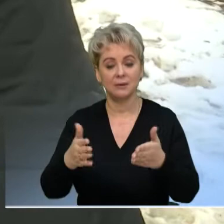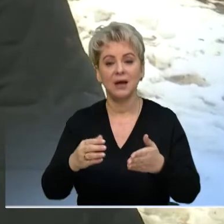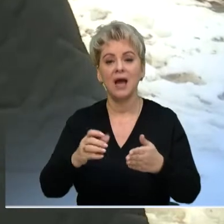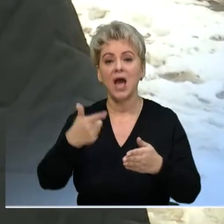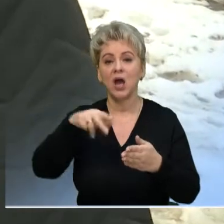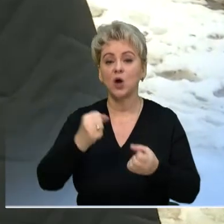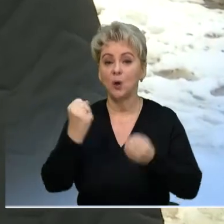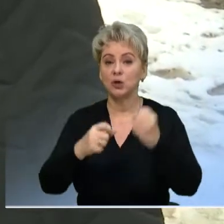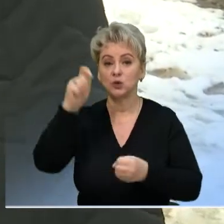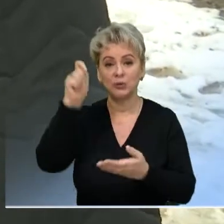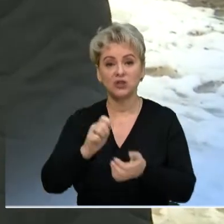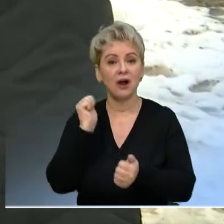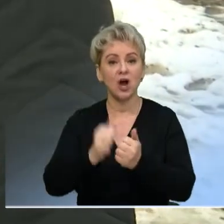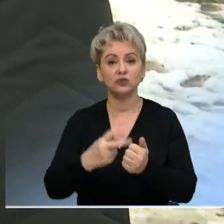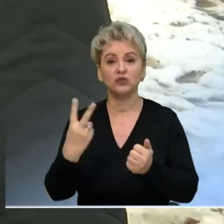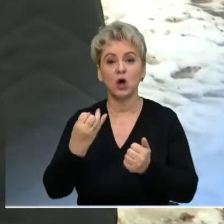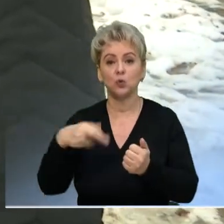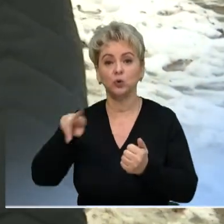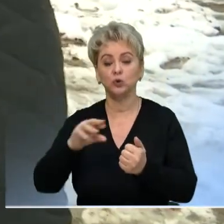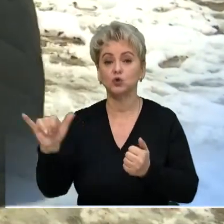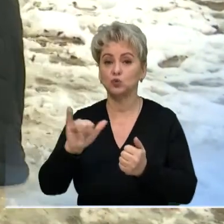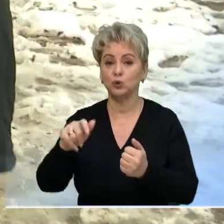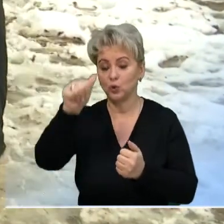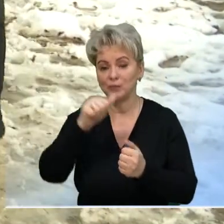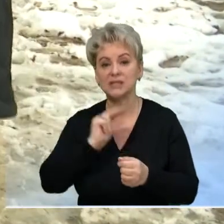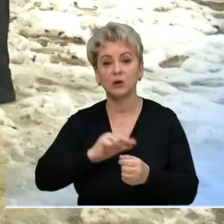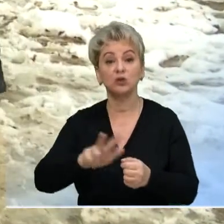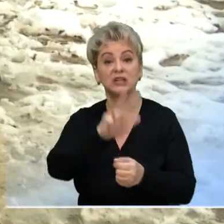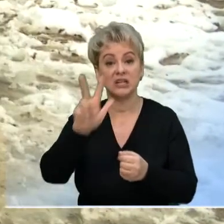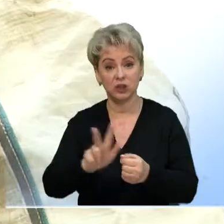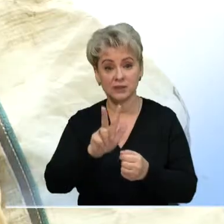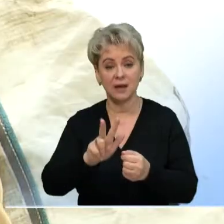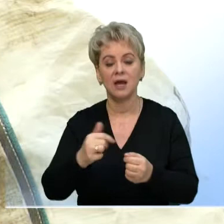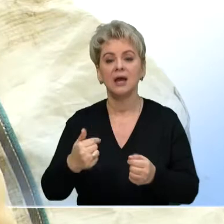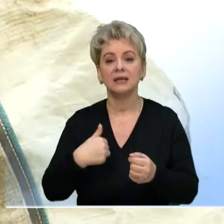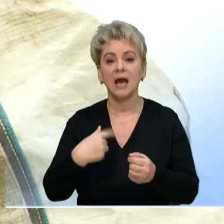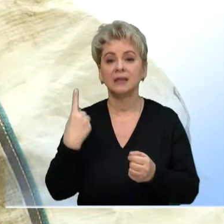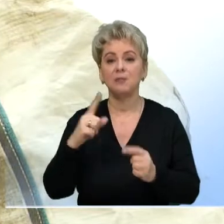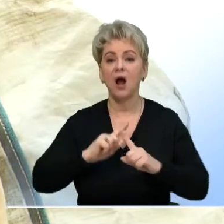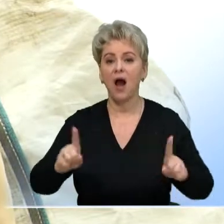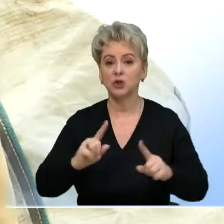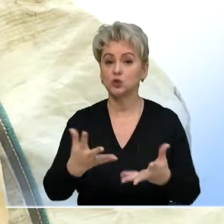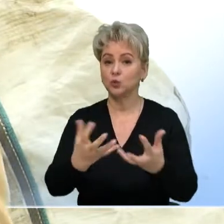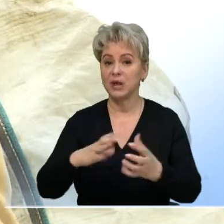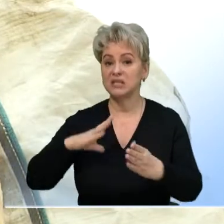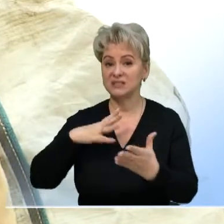Экомобиль приезжает каждую вторую субботу месяца и работает в течение 3 часов. Я на первую акцию брала своего сына, ему